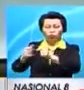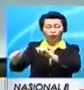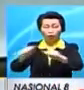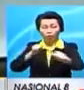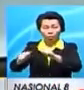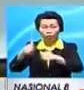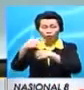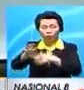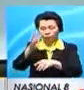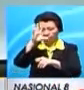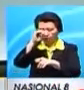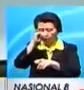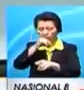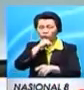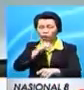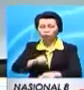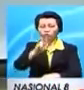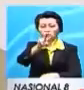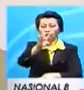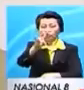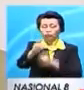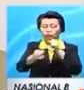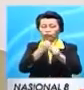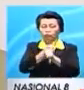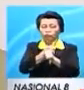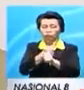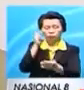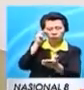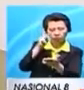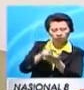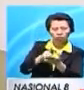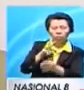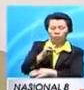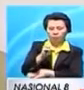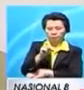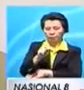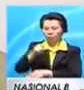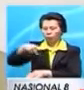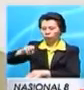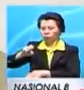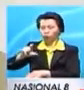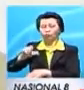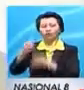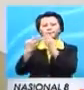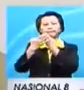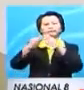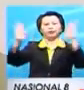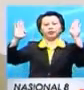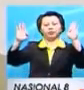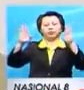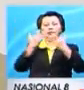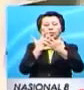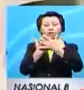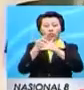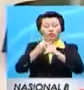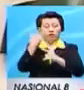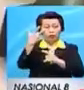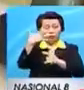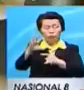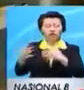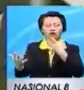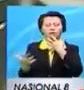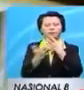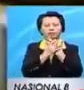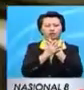selepas lelaki berusia 27 tahun yang dikenali sebagai Mat Puling dibebaskan dari penjara Mac lalu setelah